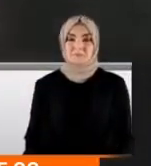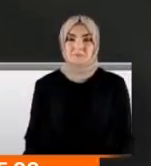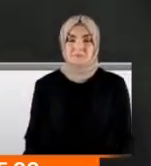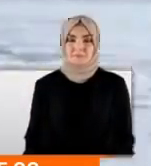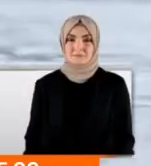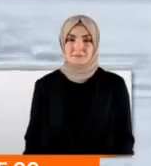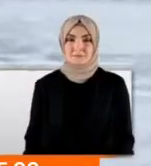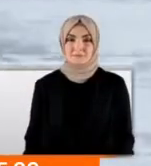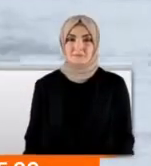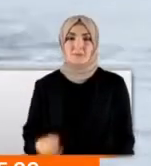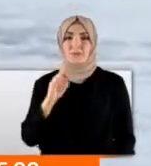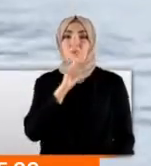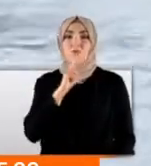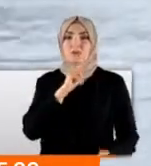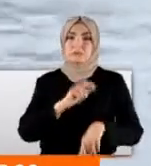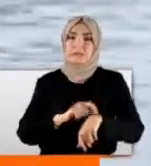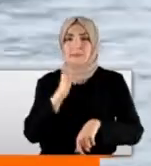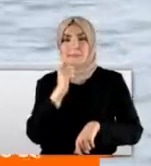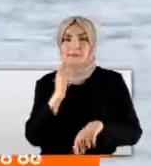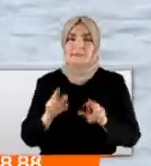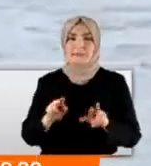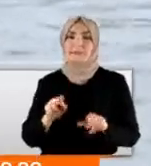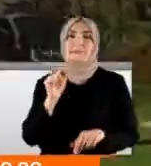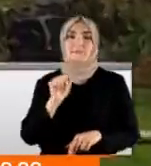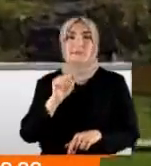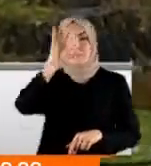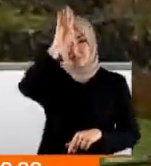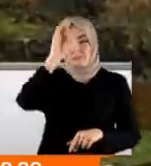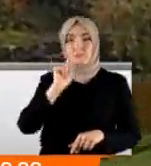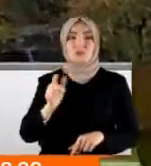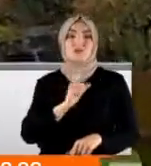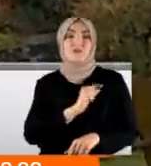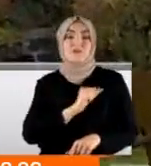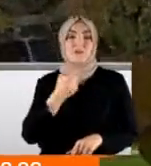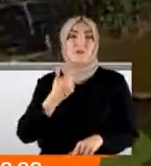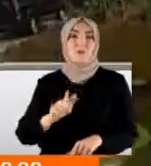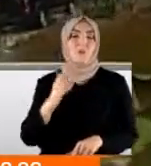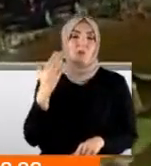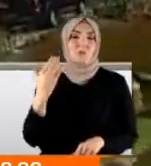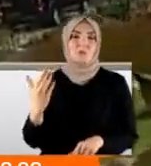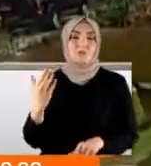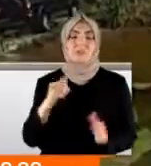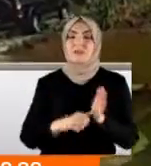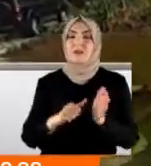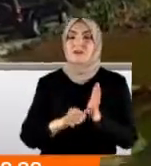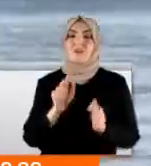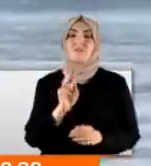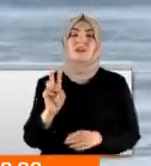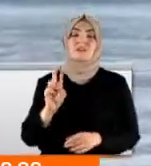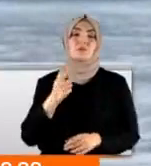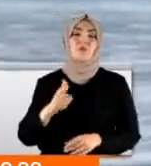Camii yandı. Öğlen bir sıralarıydı. İstanbul Çengelköy'de bulunan Tarihi Vaniköy Camii'den bir anda dumanlar yükselmeye